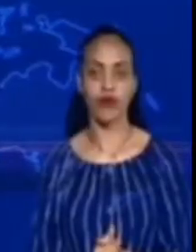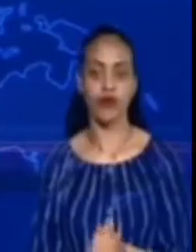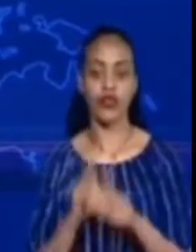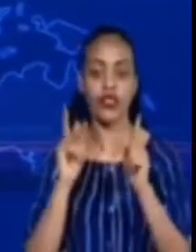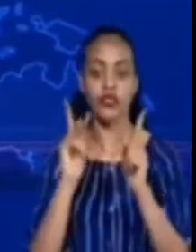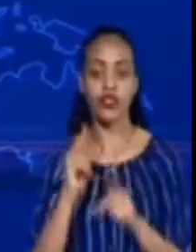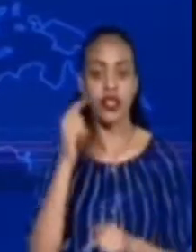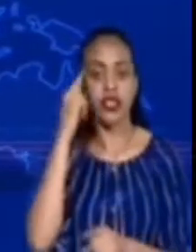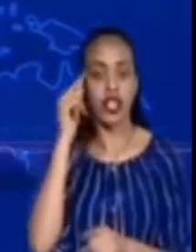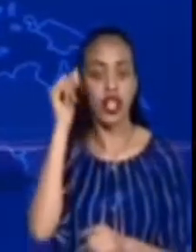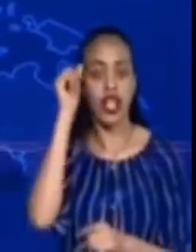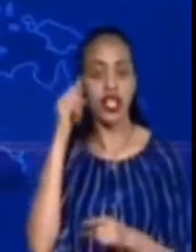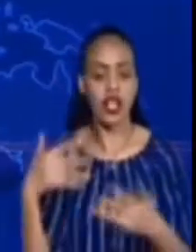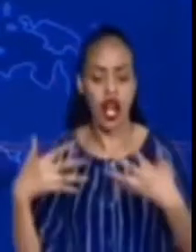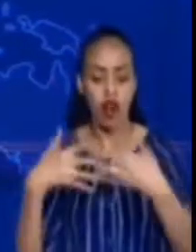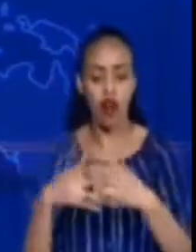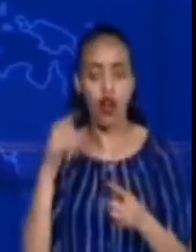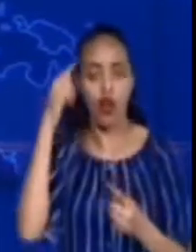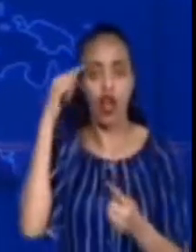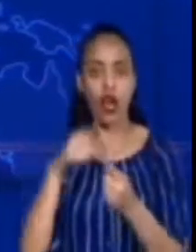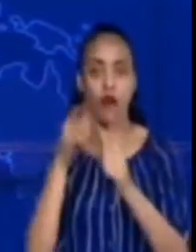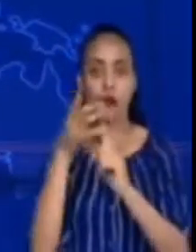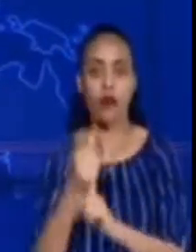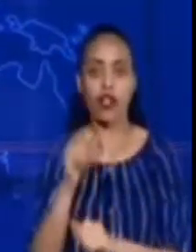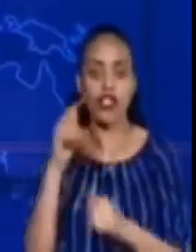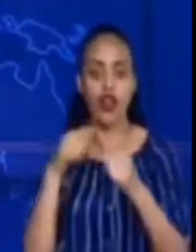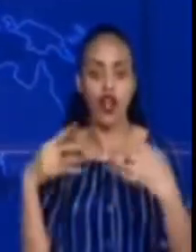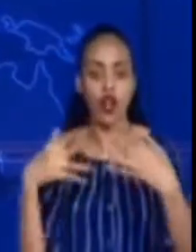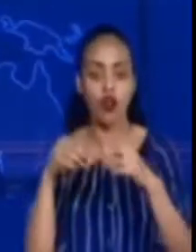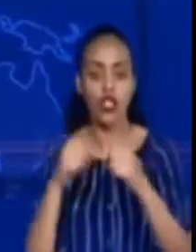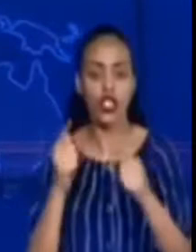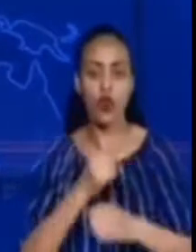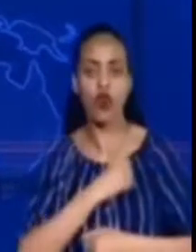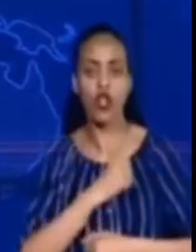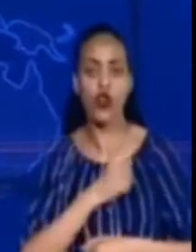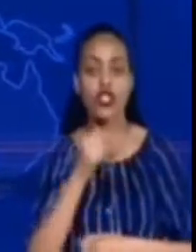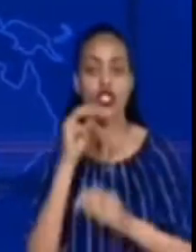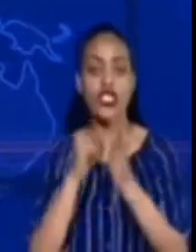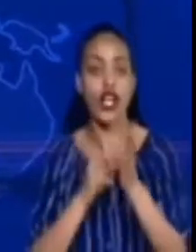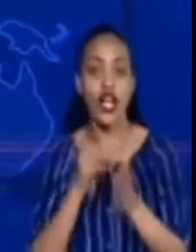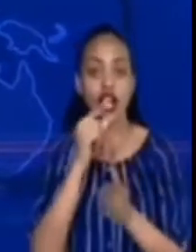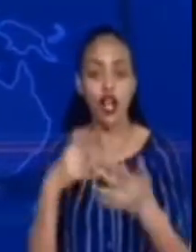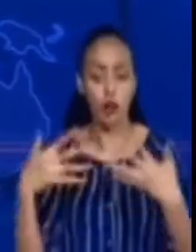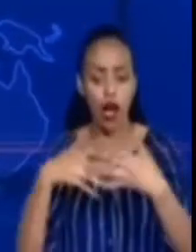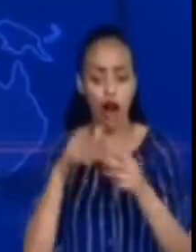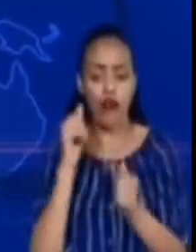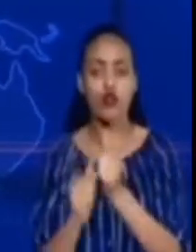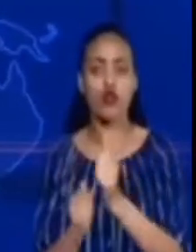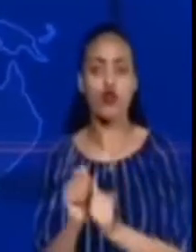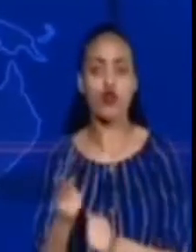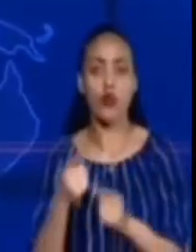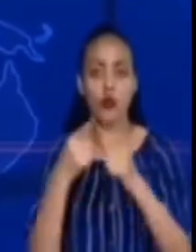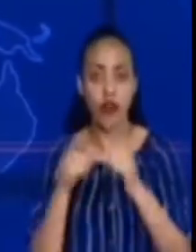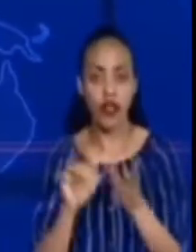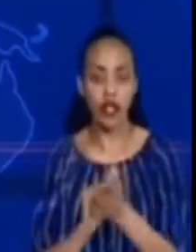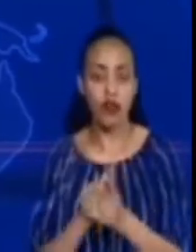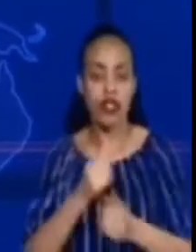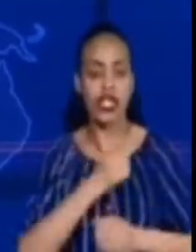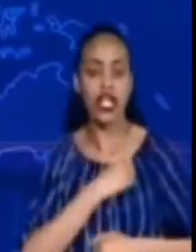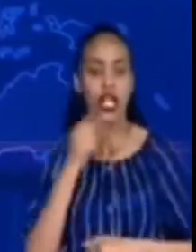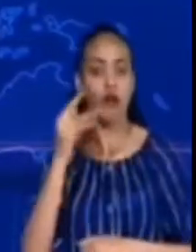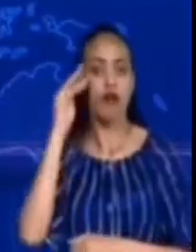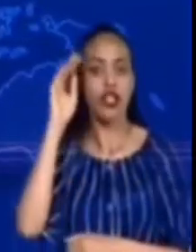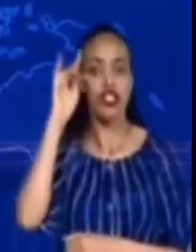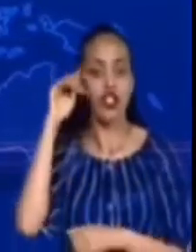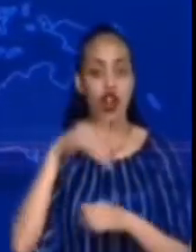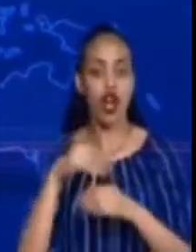ሀቋን እናወራለን ሀቅ ሀቁን ስናወራ ራስ ምዳሪ ይገርማቸዋል ጀበሉ ሀቅ ሀቁን የሚያወራው የምጽፈውን